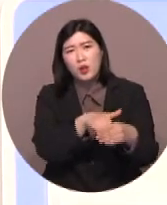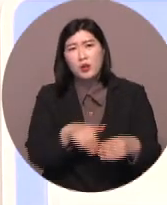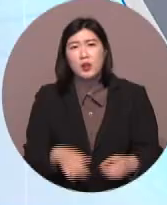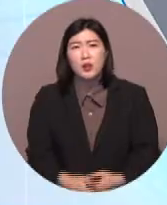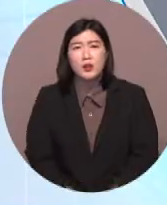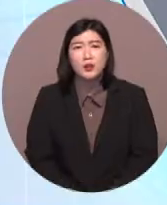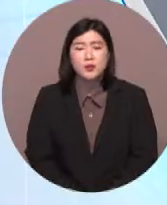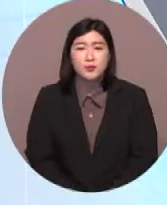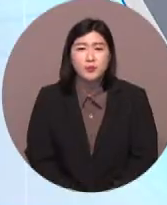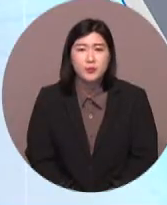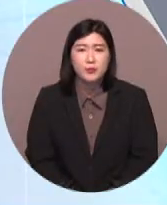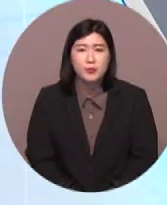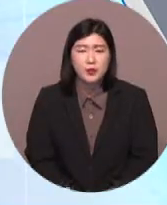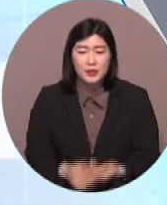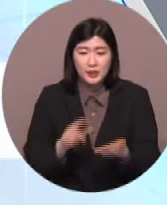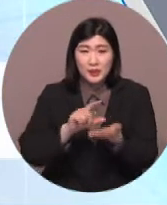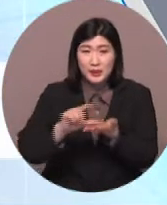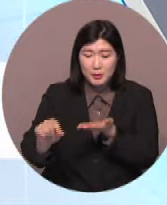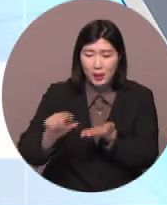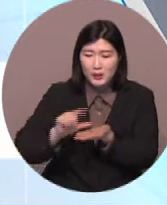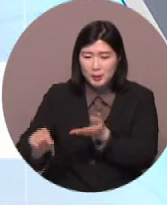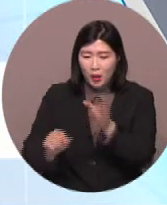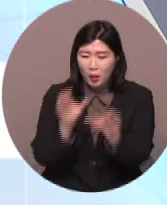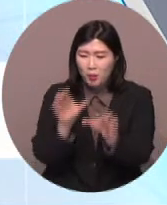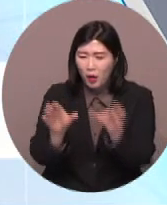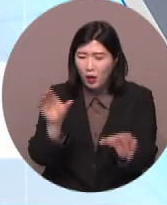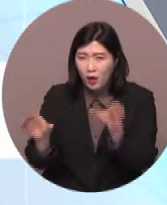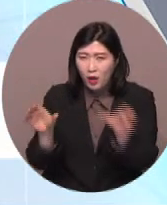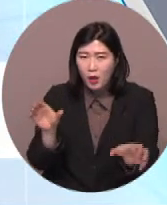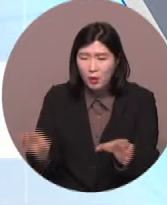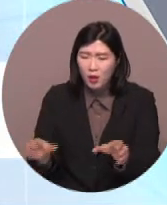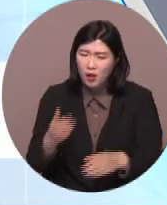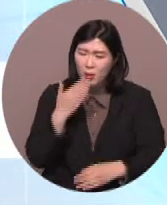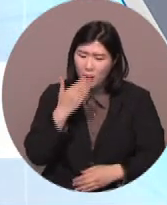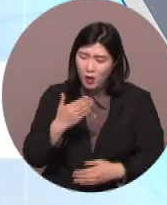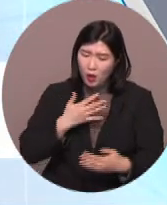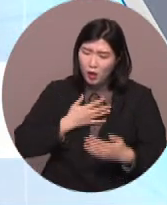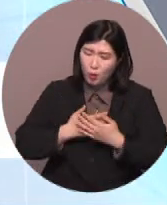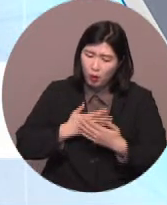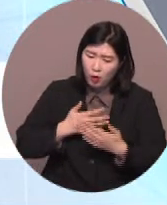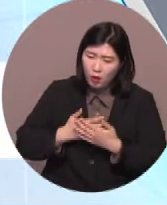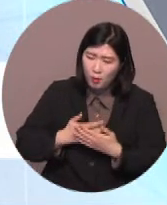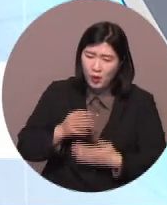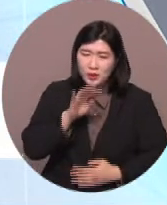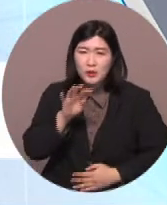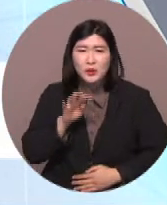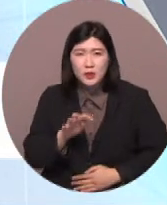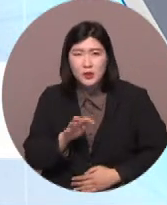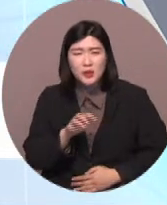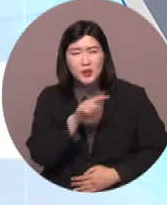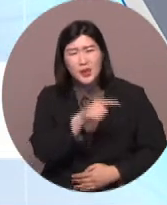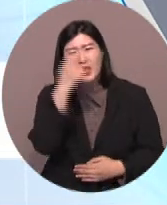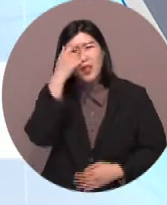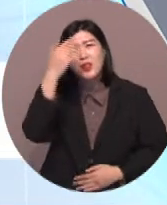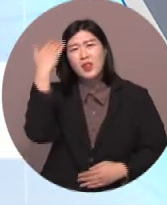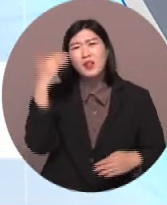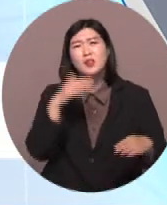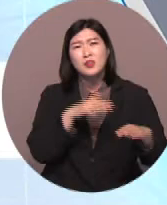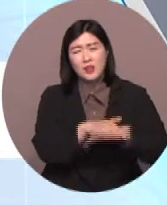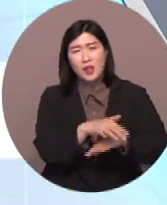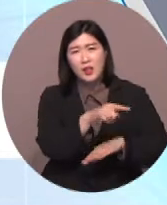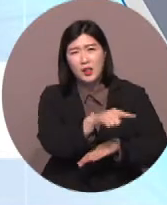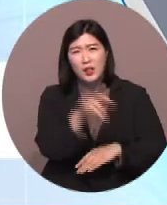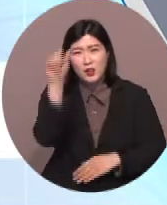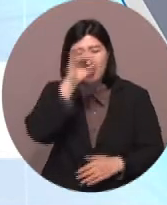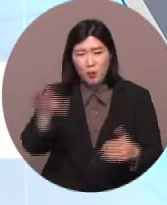진단했습니다. 그러니까 지방에다 혹시 맡기면 무슨 문제가 생기지 않을까라는 이런 의구심 때문에 전국을 획일적으로